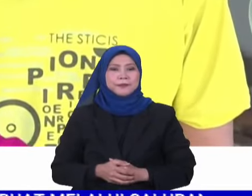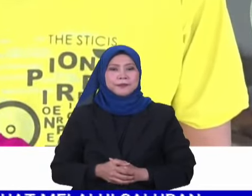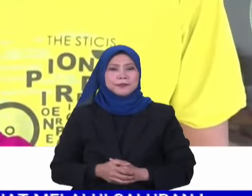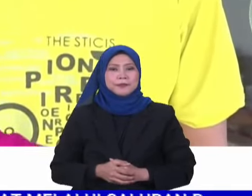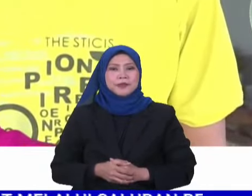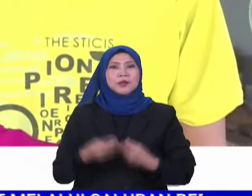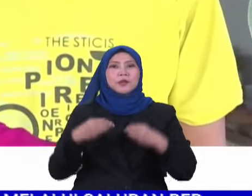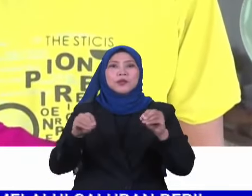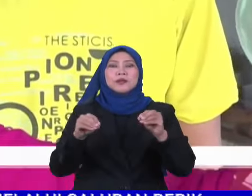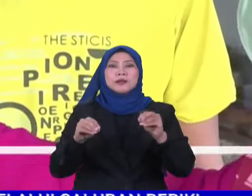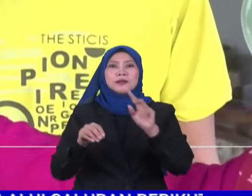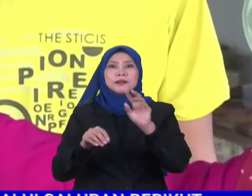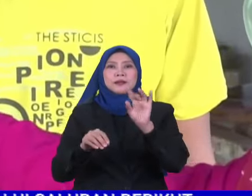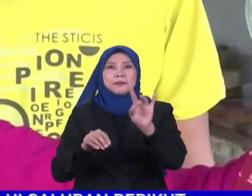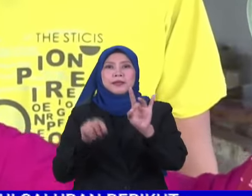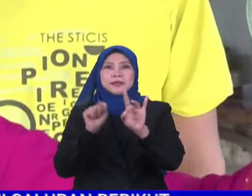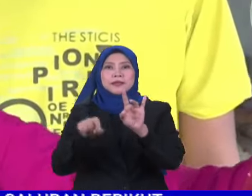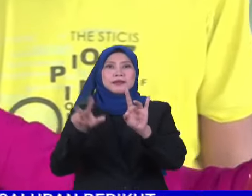lafayette